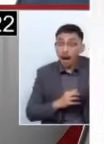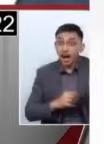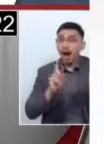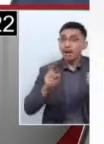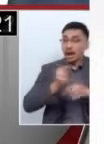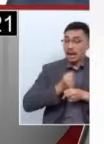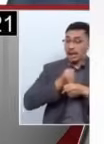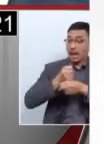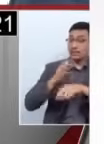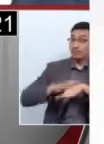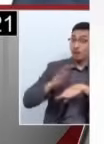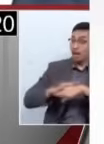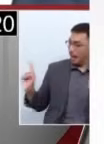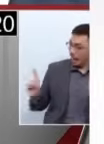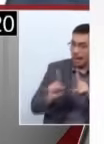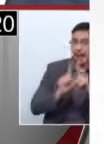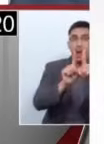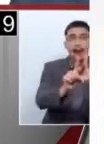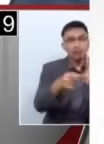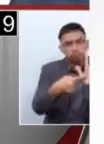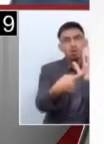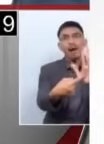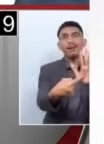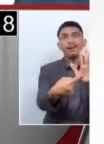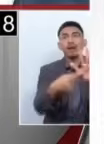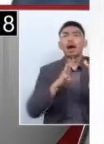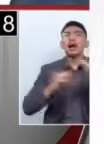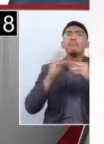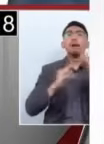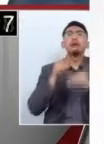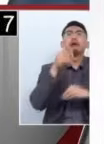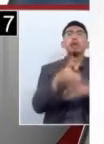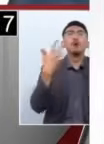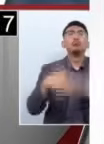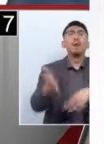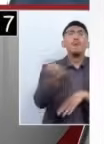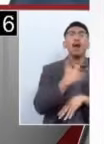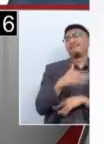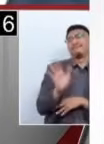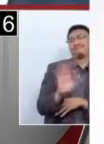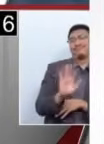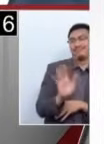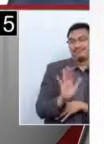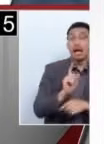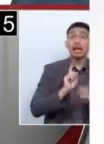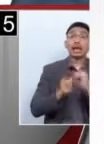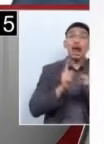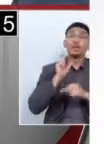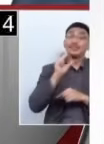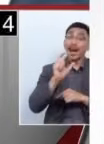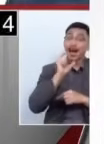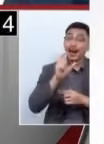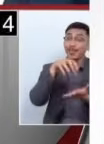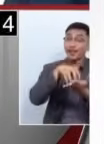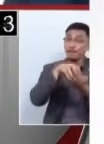lagi begitu. Iya. Memang per hari ini iman politik dari para basis pemilih loyal